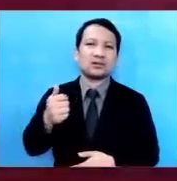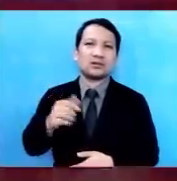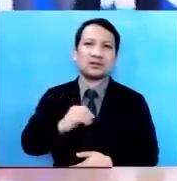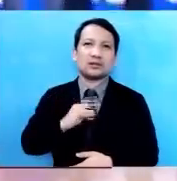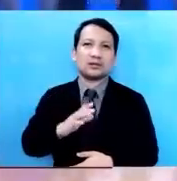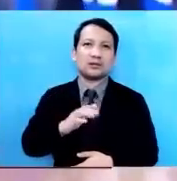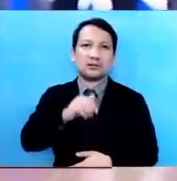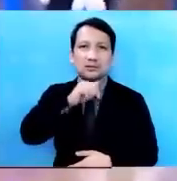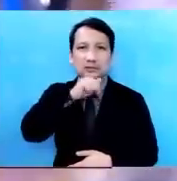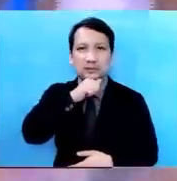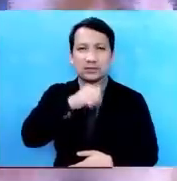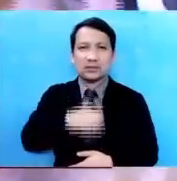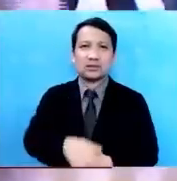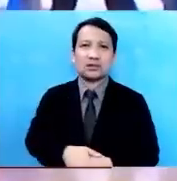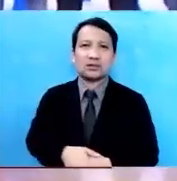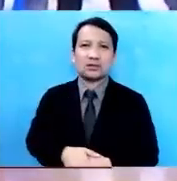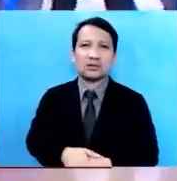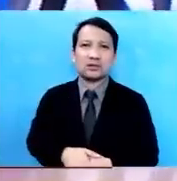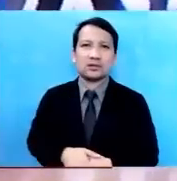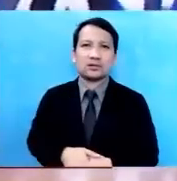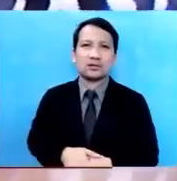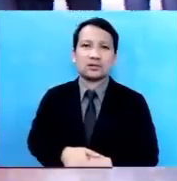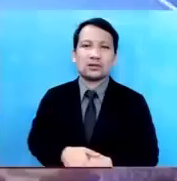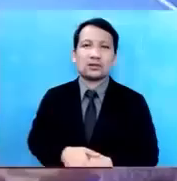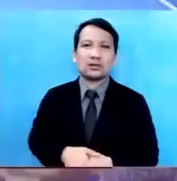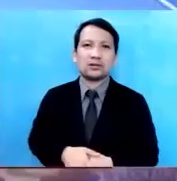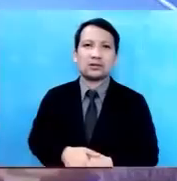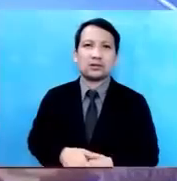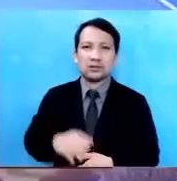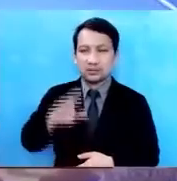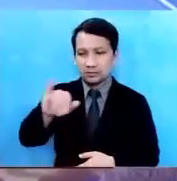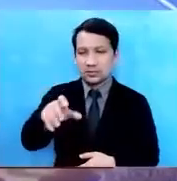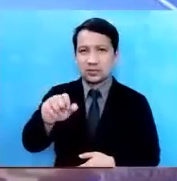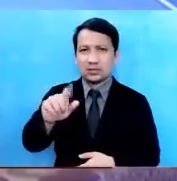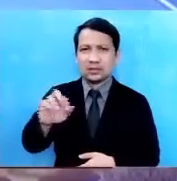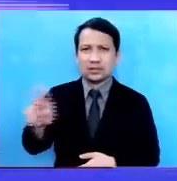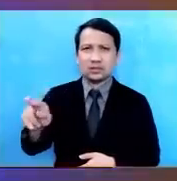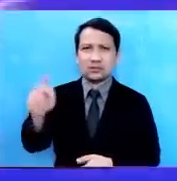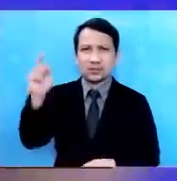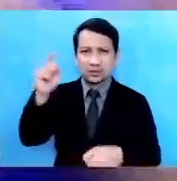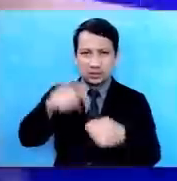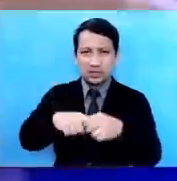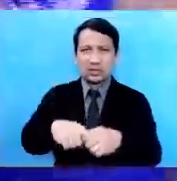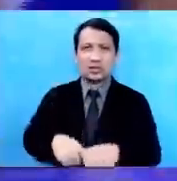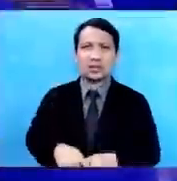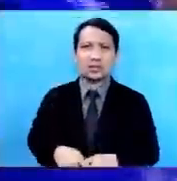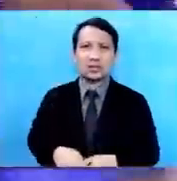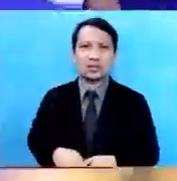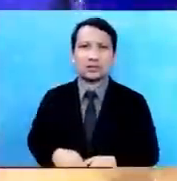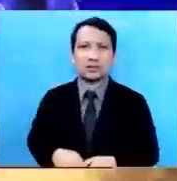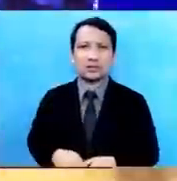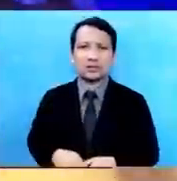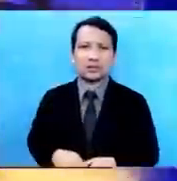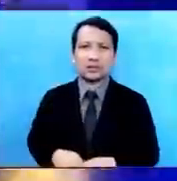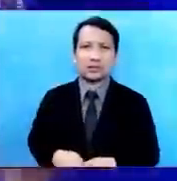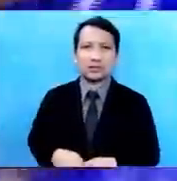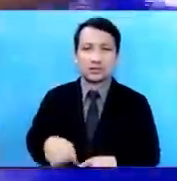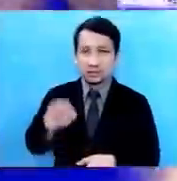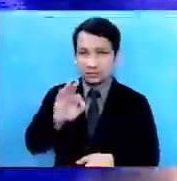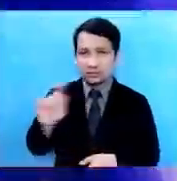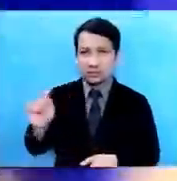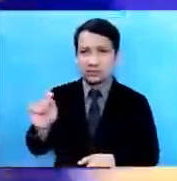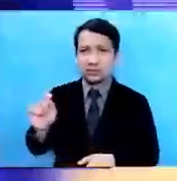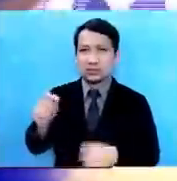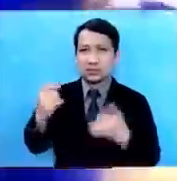Ateneo. At no less than their captain, BJ Andrade, ang nakapasok ng game-sealing free throws para manalo sa Game